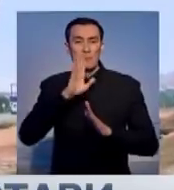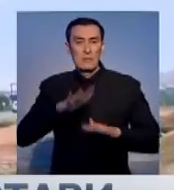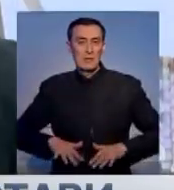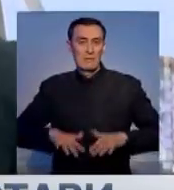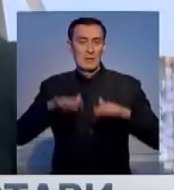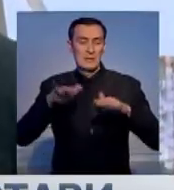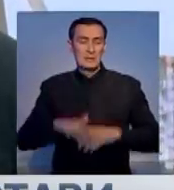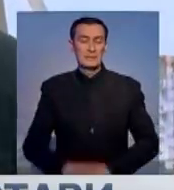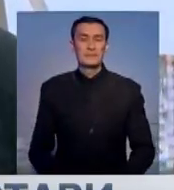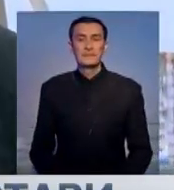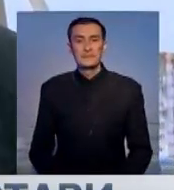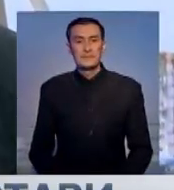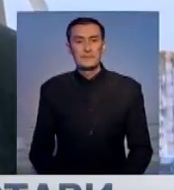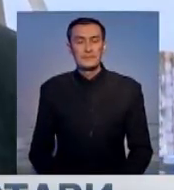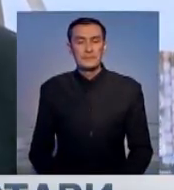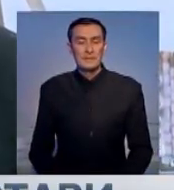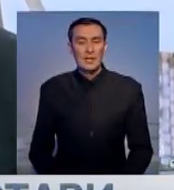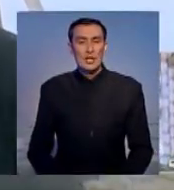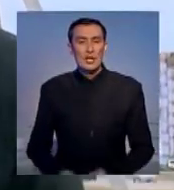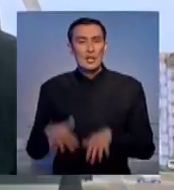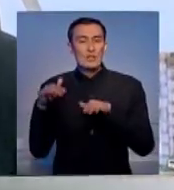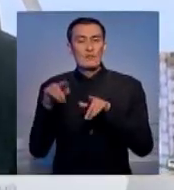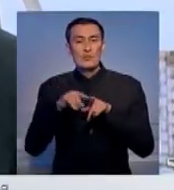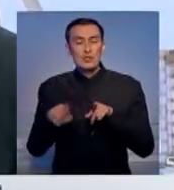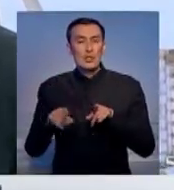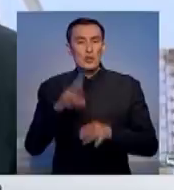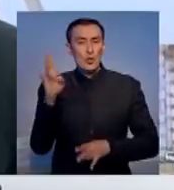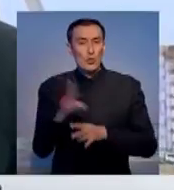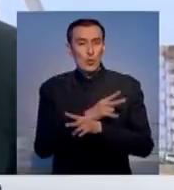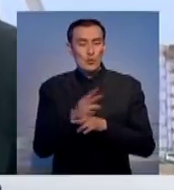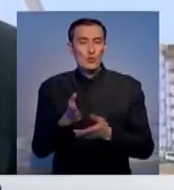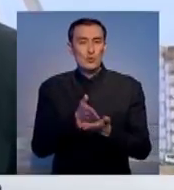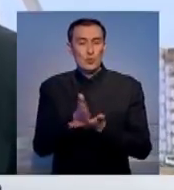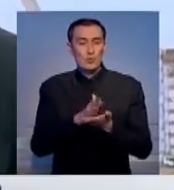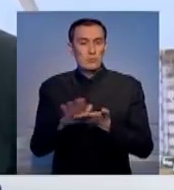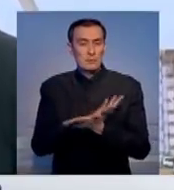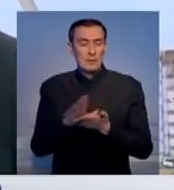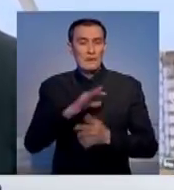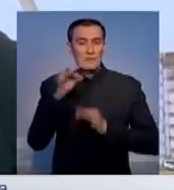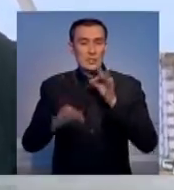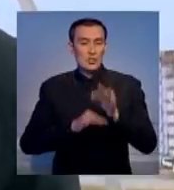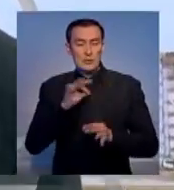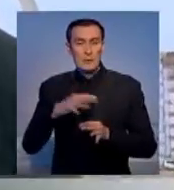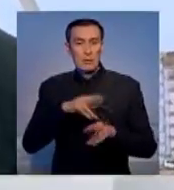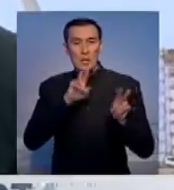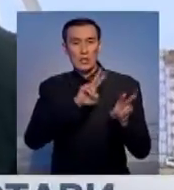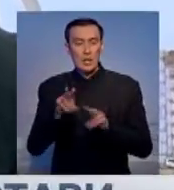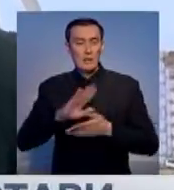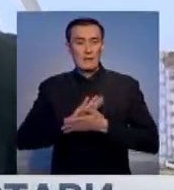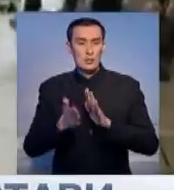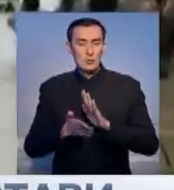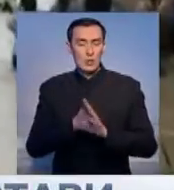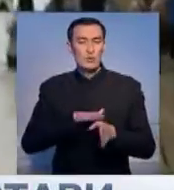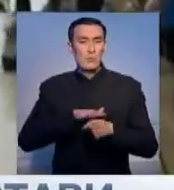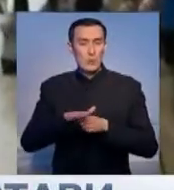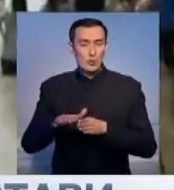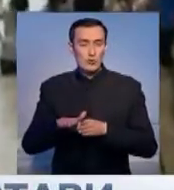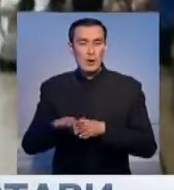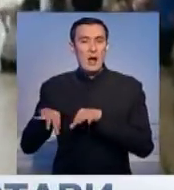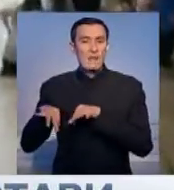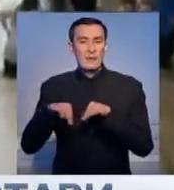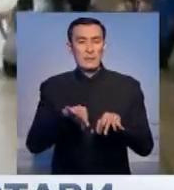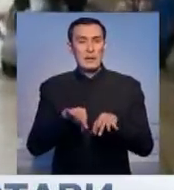подниматься. В течение всей ночи все службы были в рабочем режиме. Мы полностью контролировали ситуацию.